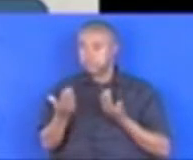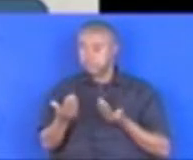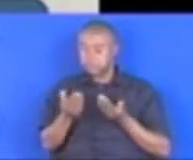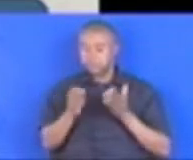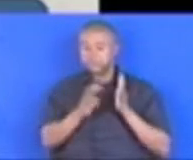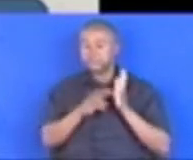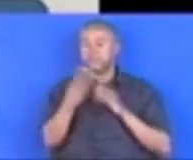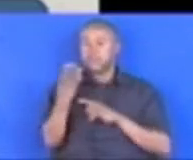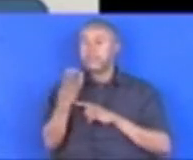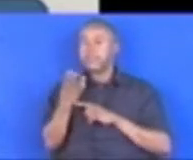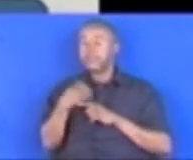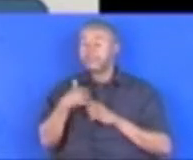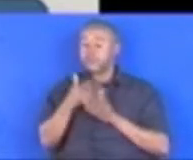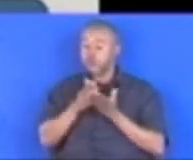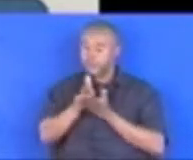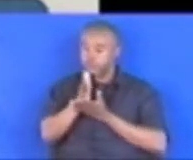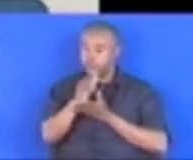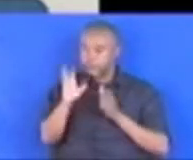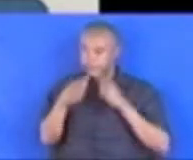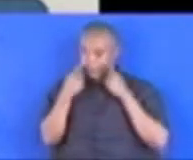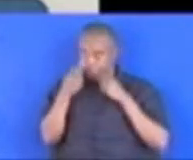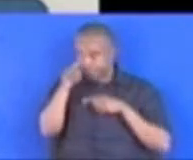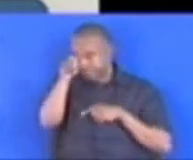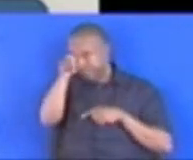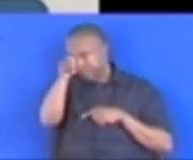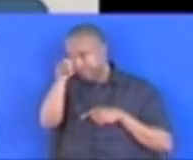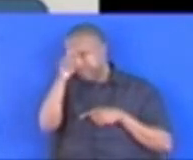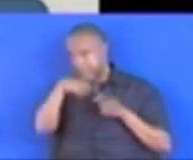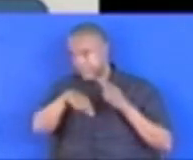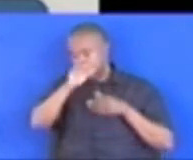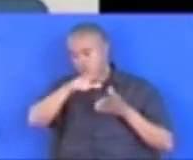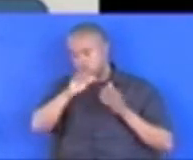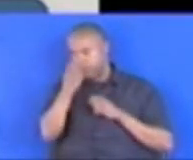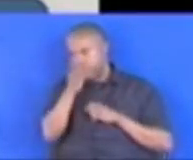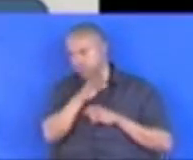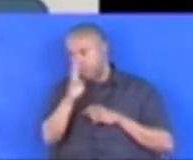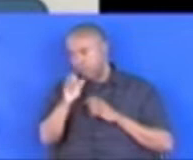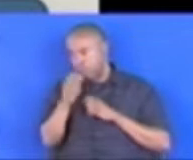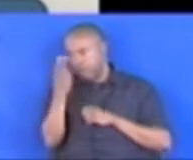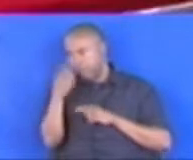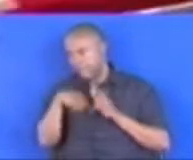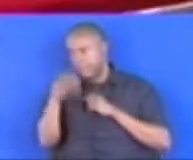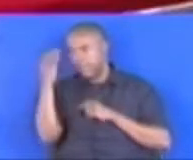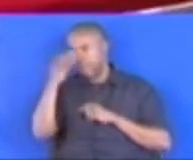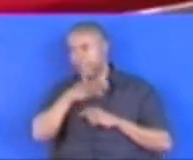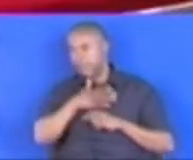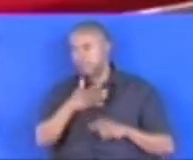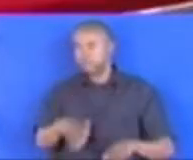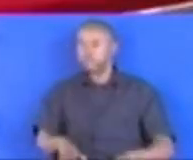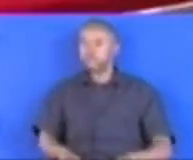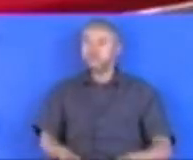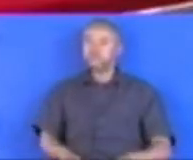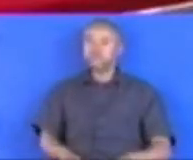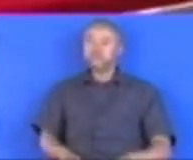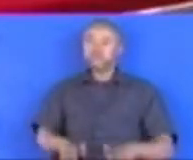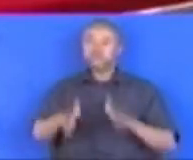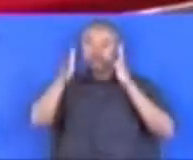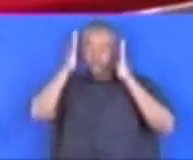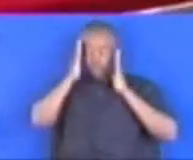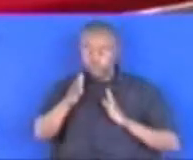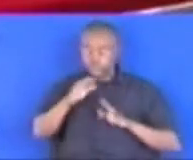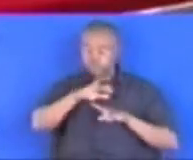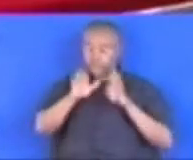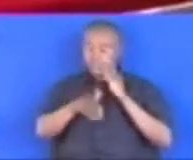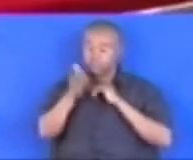bajeti iliyoidhinishwa kama inavyoonekana kwenye ukurasa wa 11 hadi wa 12 wa hotuba yangu. Mheshimiwa Naibu